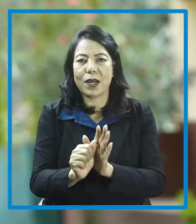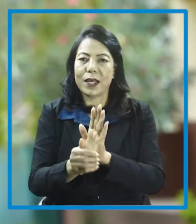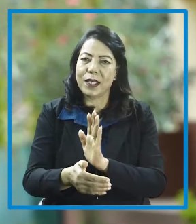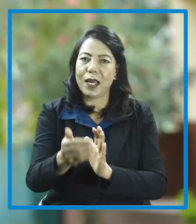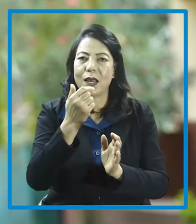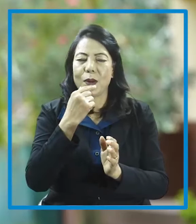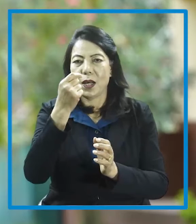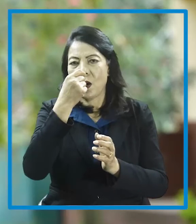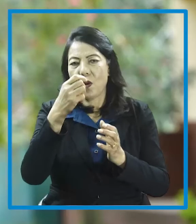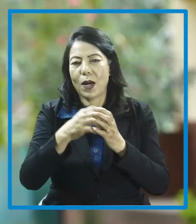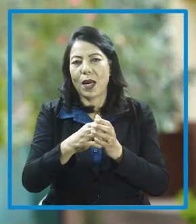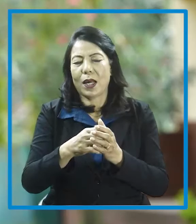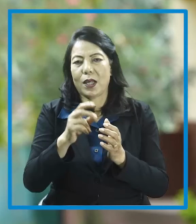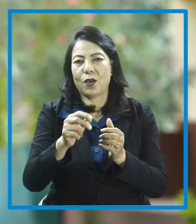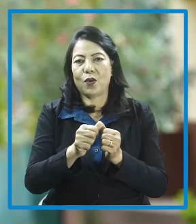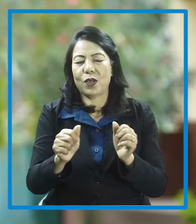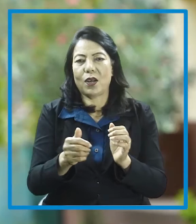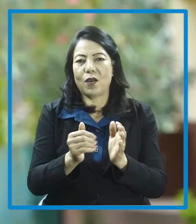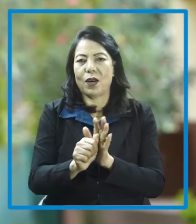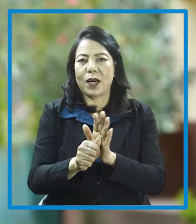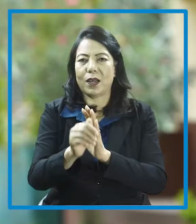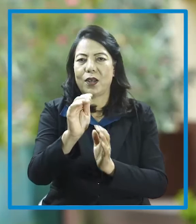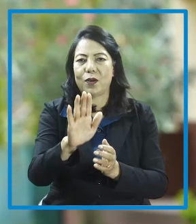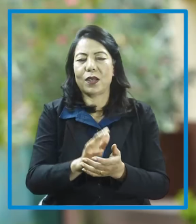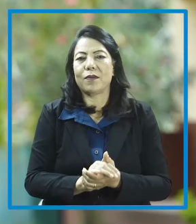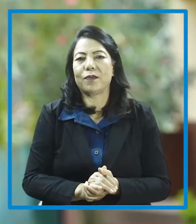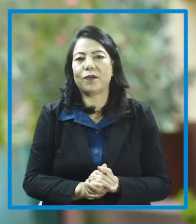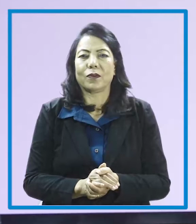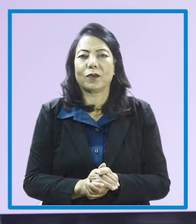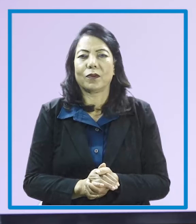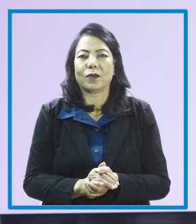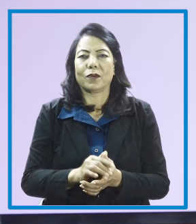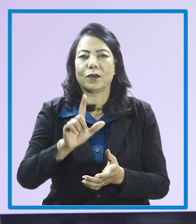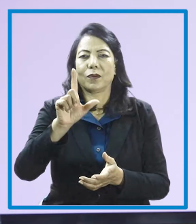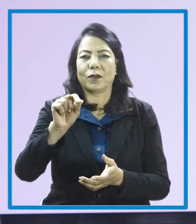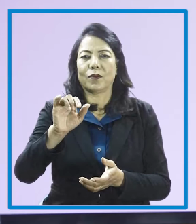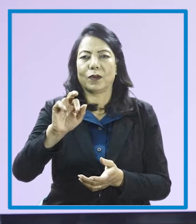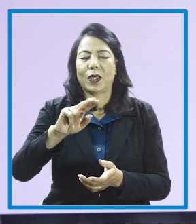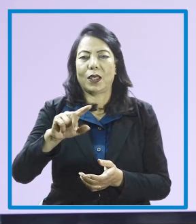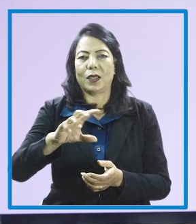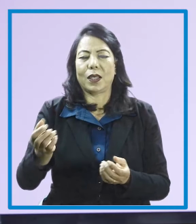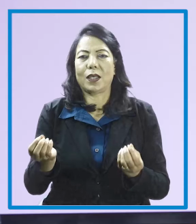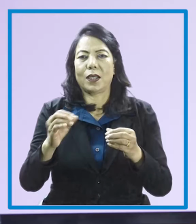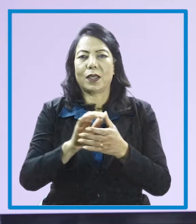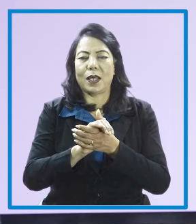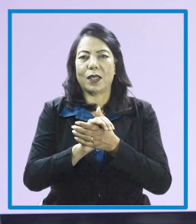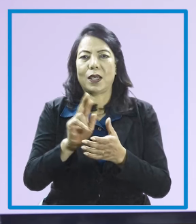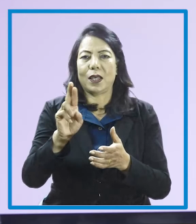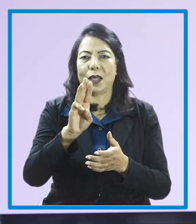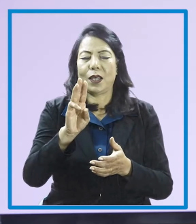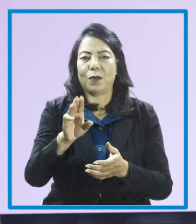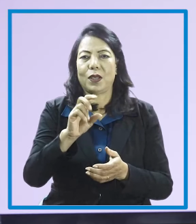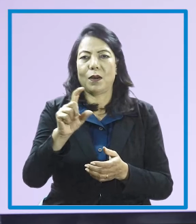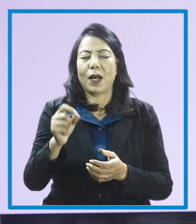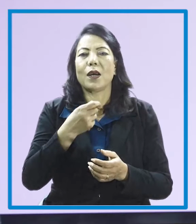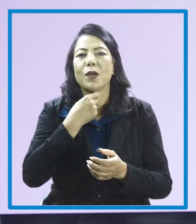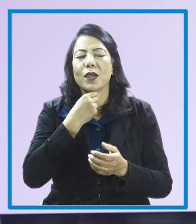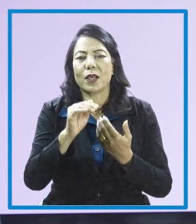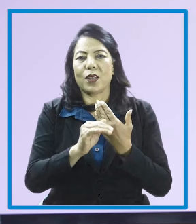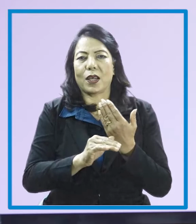केही बजेट व्यवस्थापन गरेर चाहिँ अगाडि बढ्ने भनेर गजुरी गाउँपालिका यसरी अगाडि बढेको छ। Incredibly proud of what ADRA and our local